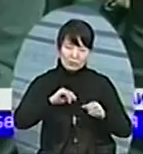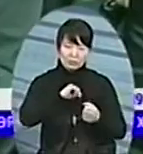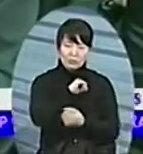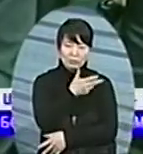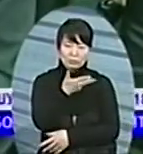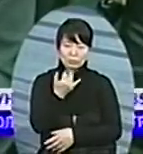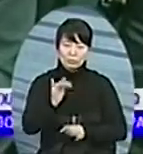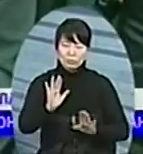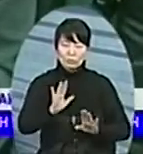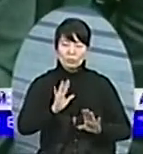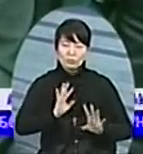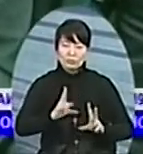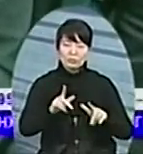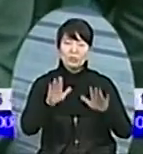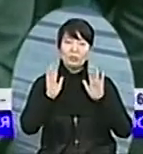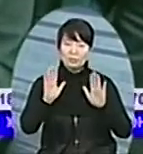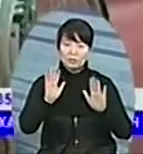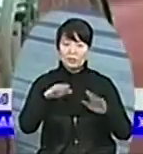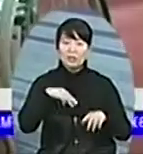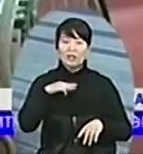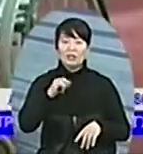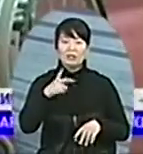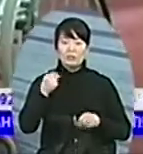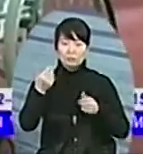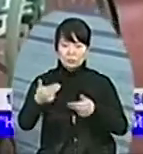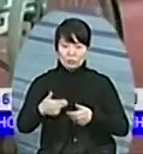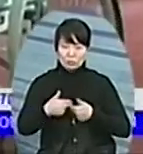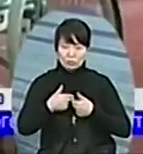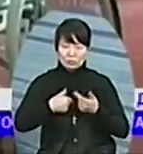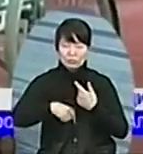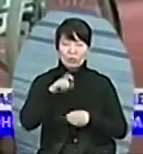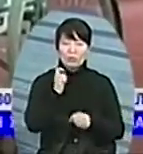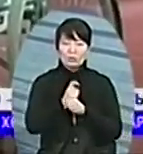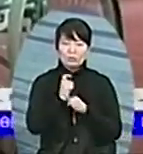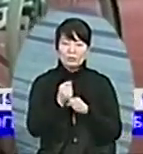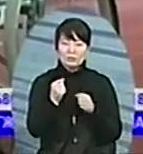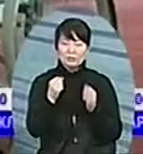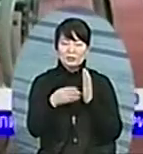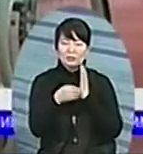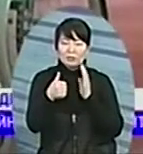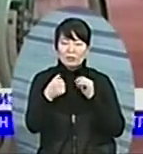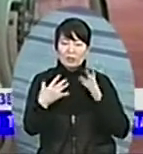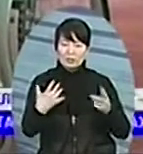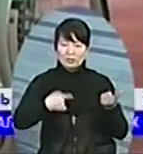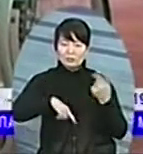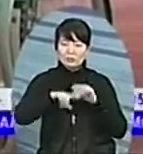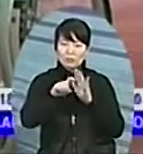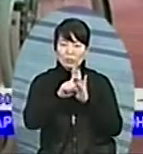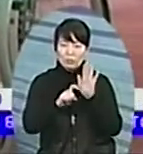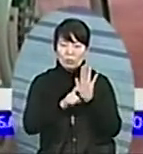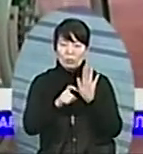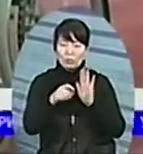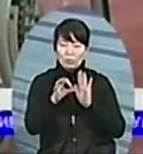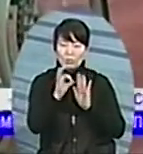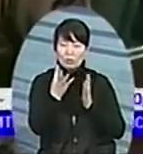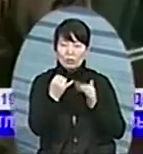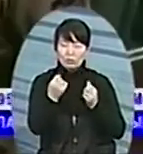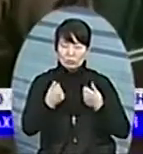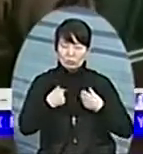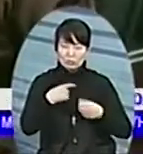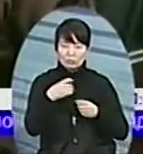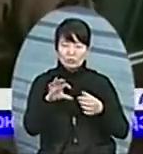байна. Гэвч тэтгэмж тогтоохдоо хөдөлмөрийн чадвар алдсны хувь зэргийг тогтоож өгдөг зарчим нь эргээд хөгжлийн бэрхшээлтэй иргэний хөдөлмөрлөх эрхийг